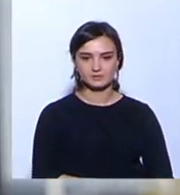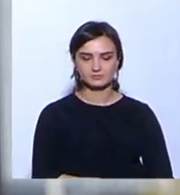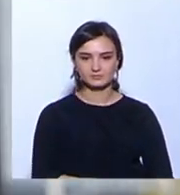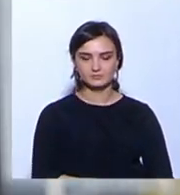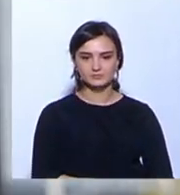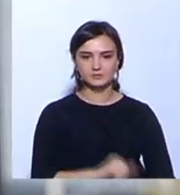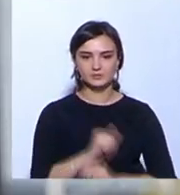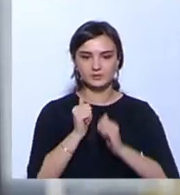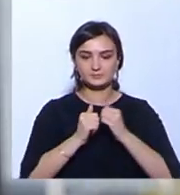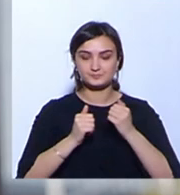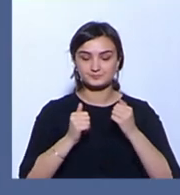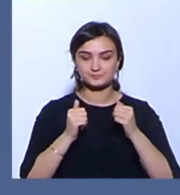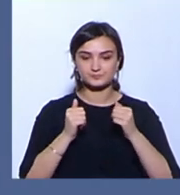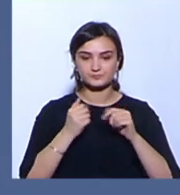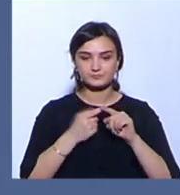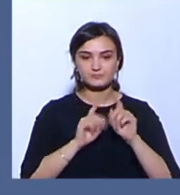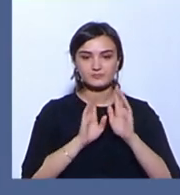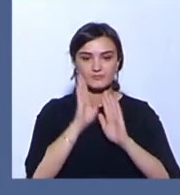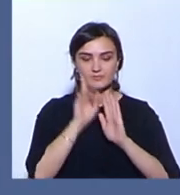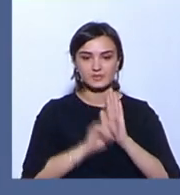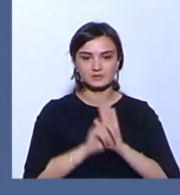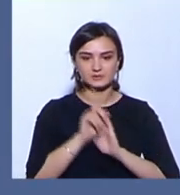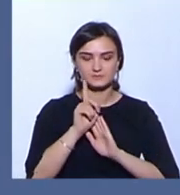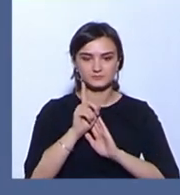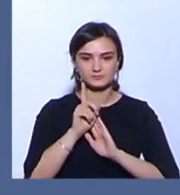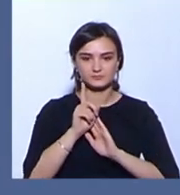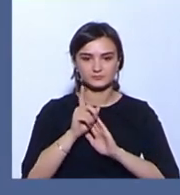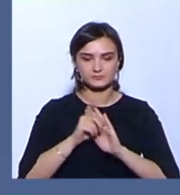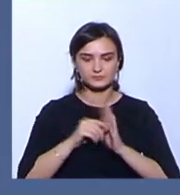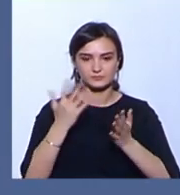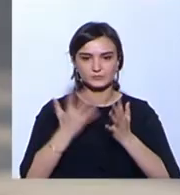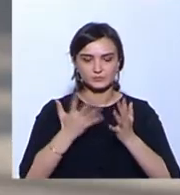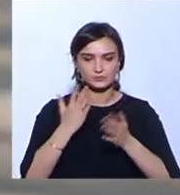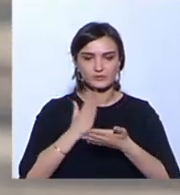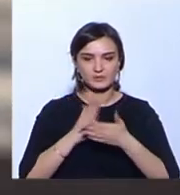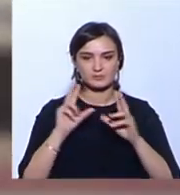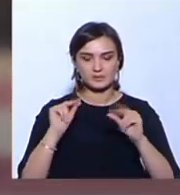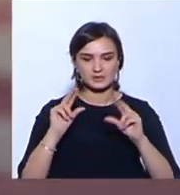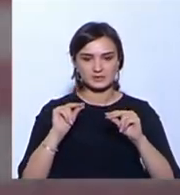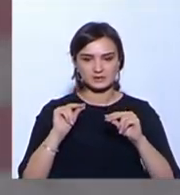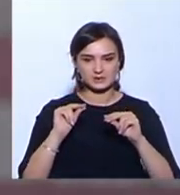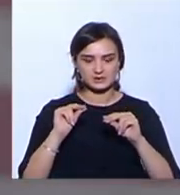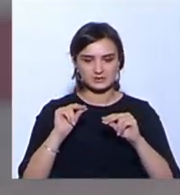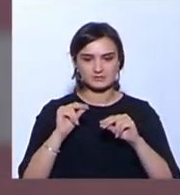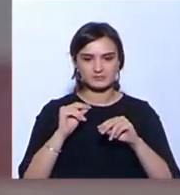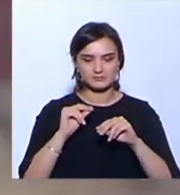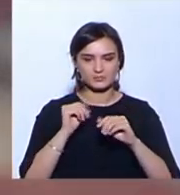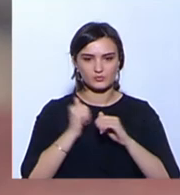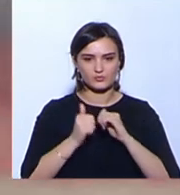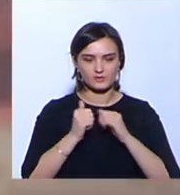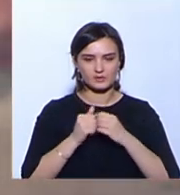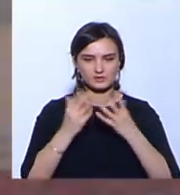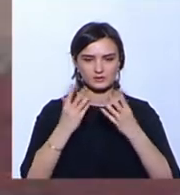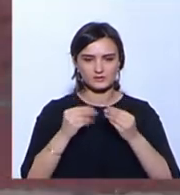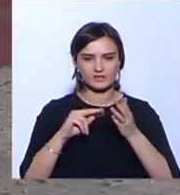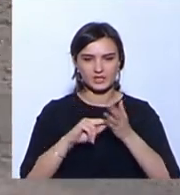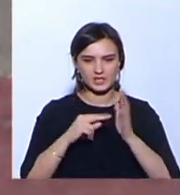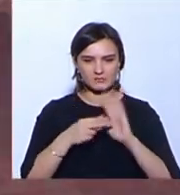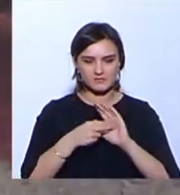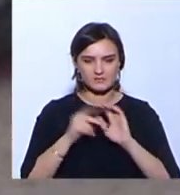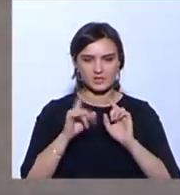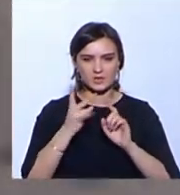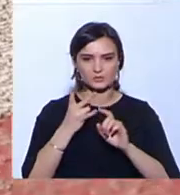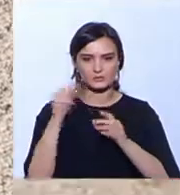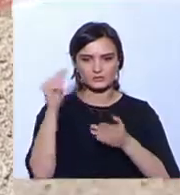დღესდღეობით ყოველ დღე იწყება იმით, რომ როდესაც ვიღვიძებ, ვარ ბედნიერი იმით, რაც მაქვს. ყოველ დღეს გეგმავ, თუ რა